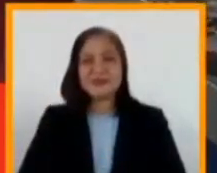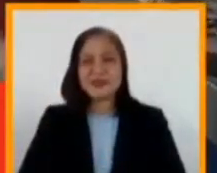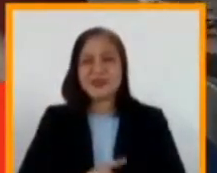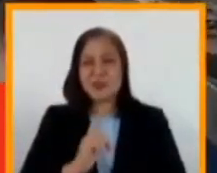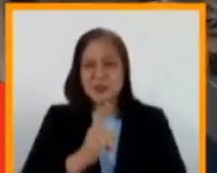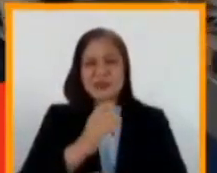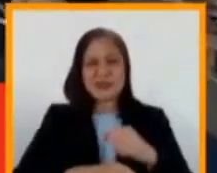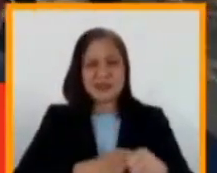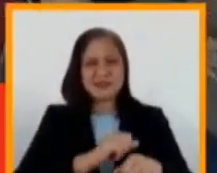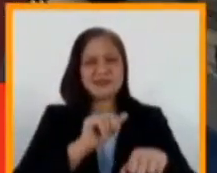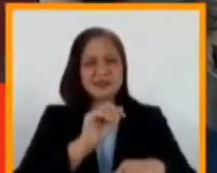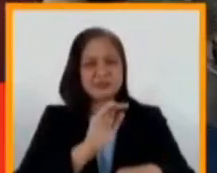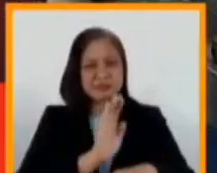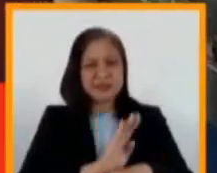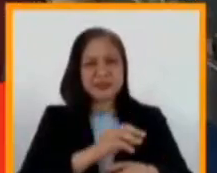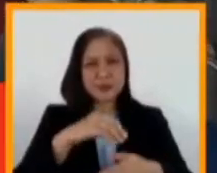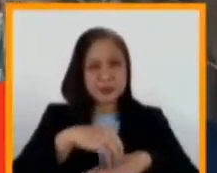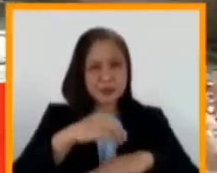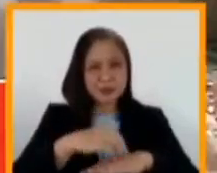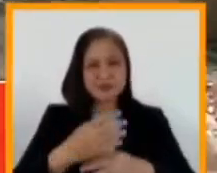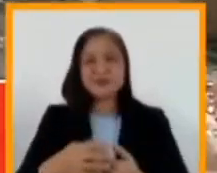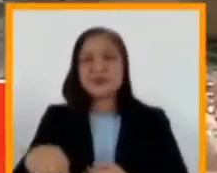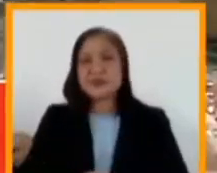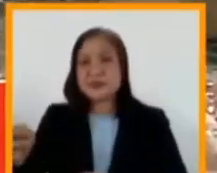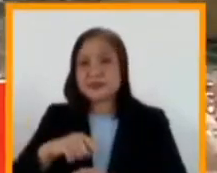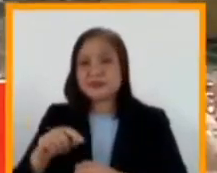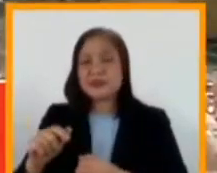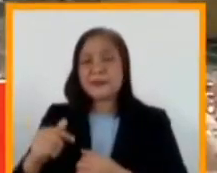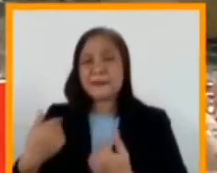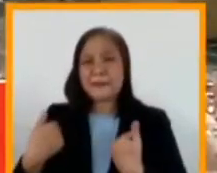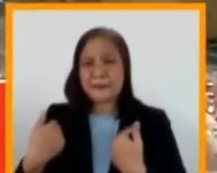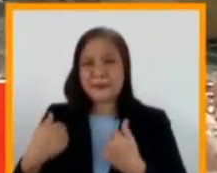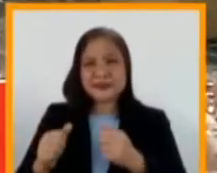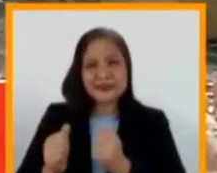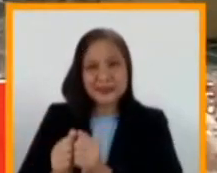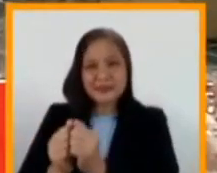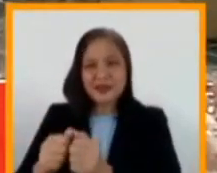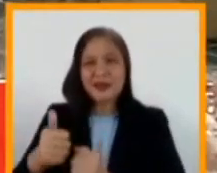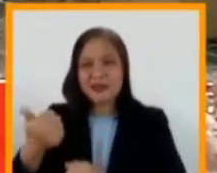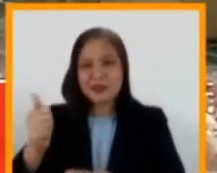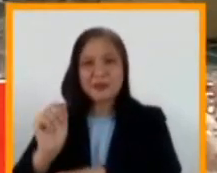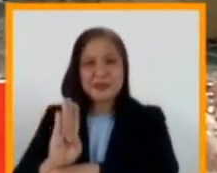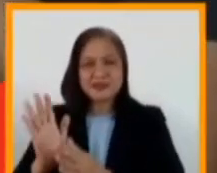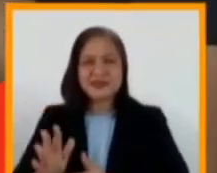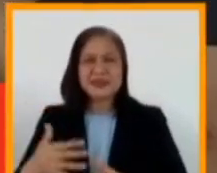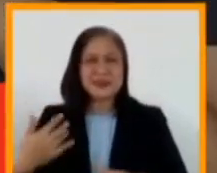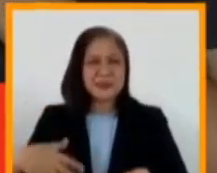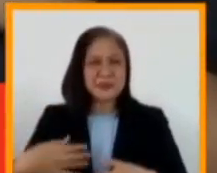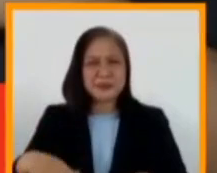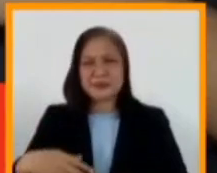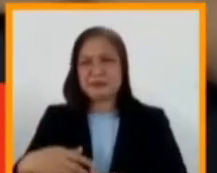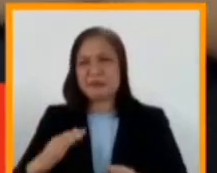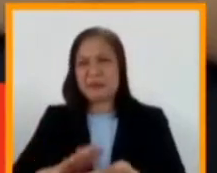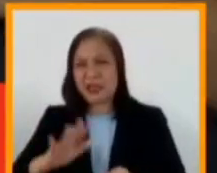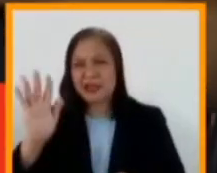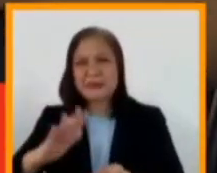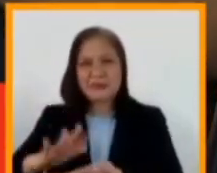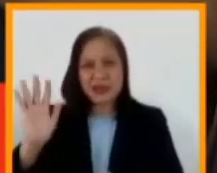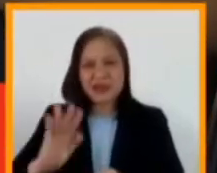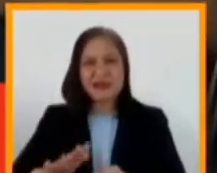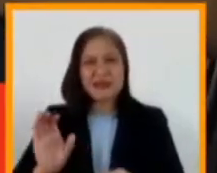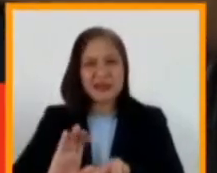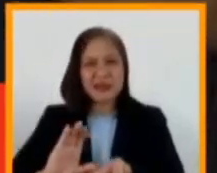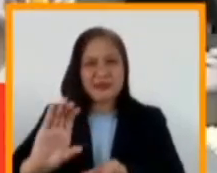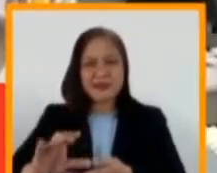na mumuhunan ng paninda ang nakakasabay niya. Medyo maaray man sa presyo ng puhunan, babawiin na lang nila sa sarap ng luto sa